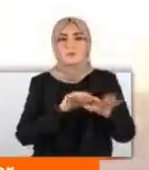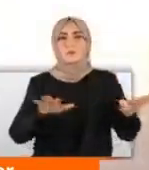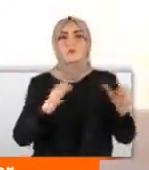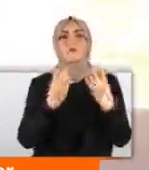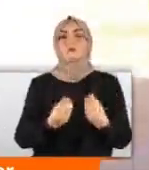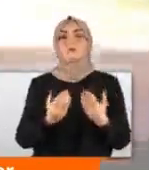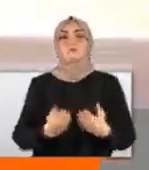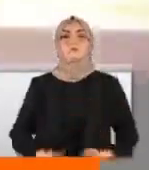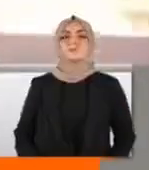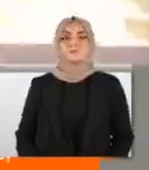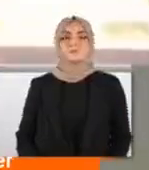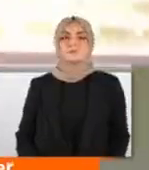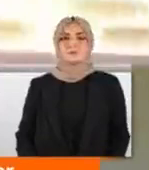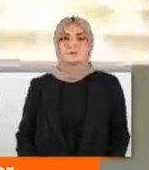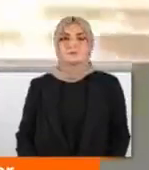Patlatacağım.